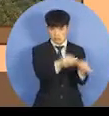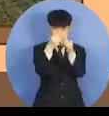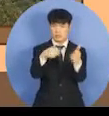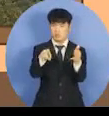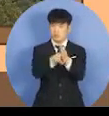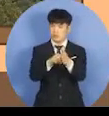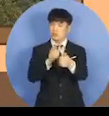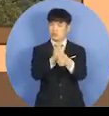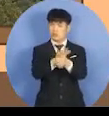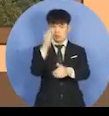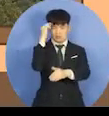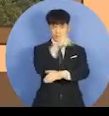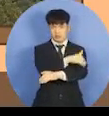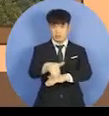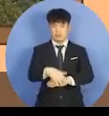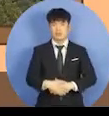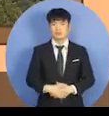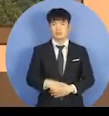인프라를 구축할 예정입니다.